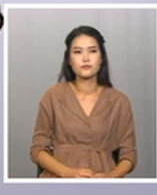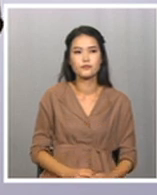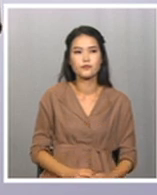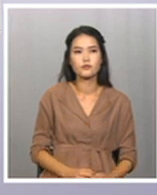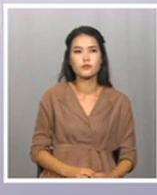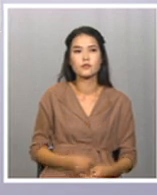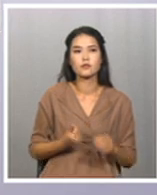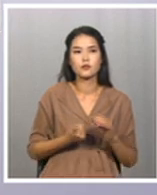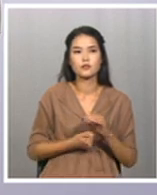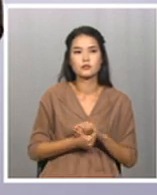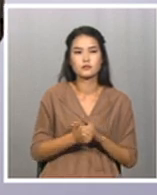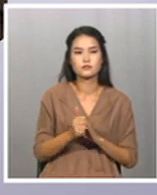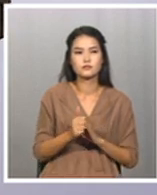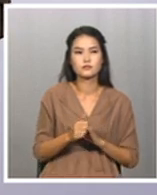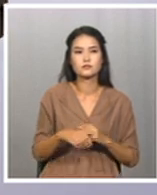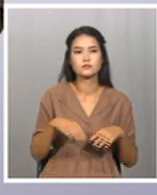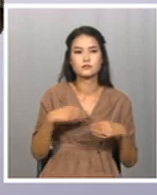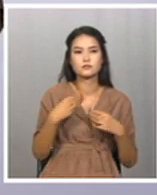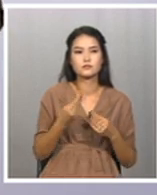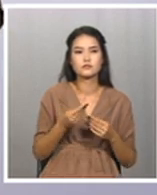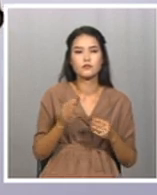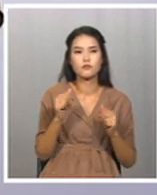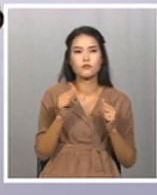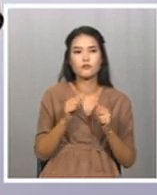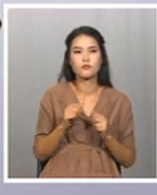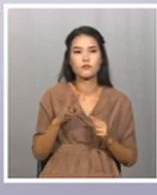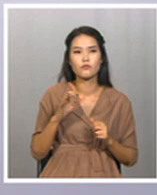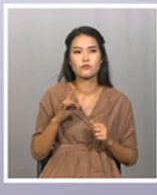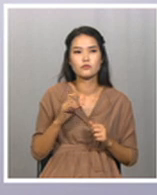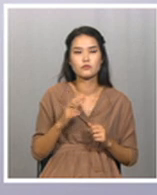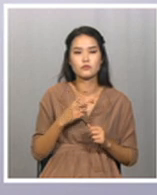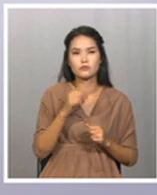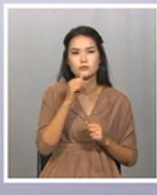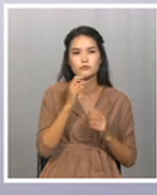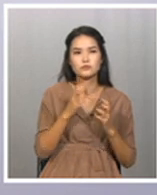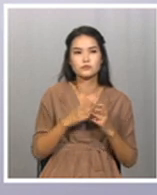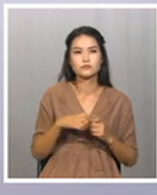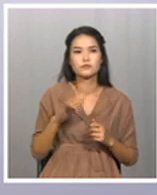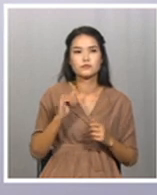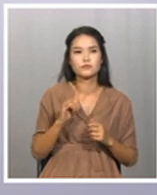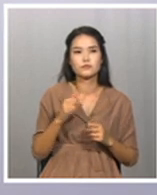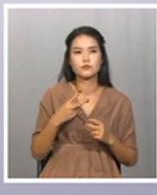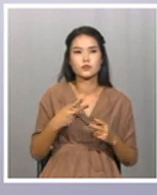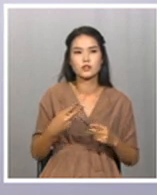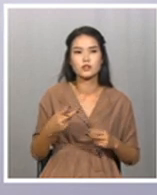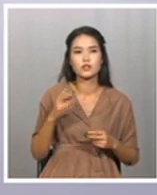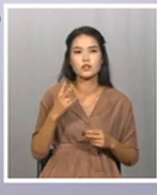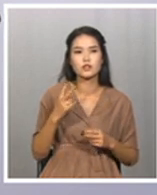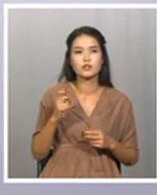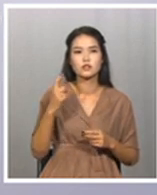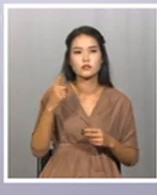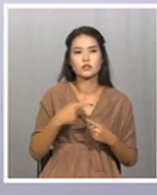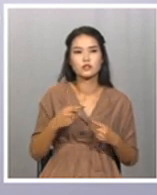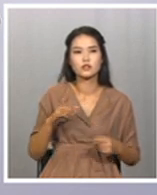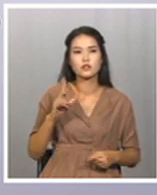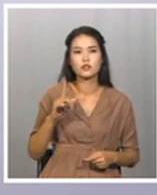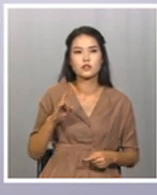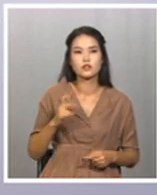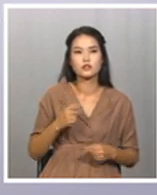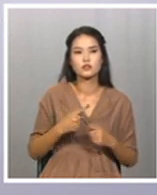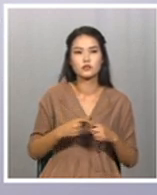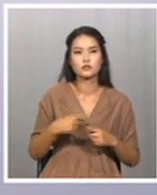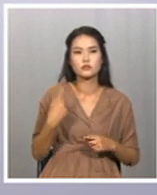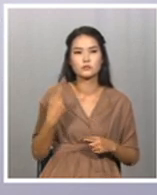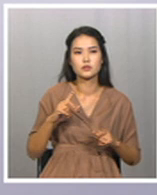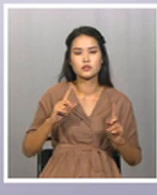Алдымен берілген функцияның туындысын табамыз. 2x квадрат азайтылған x-тің натурал логарифмі